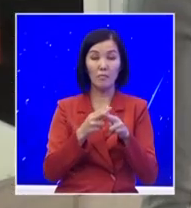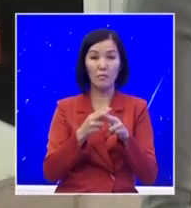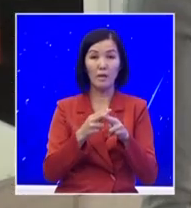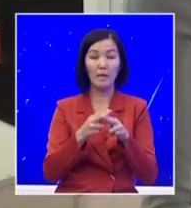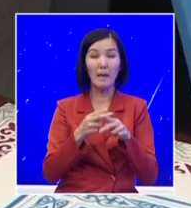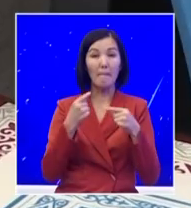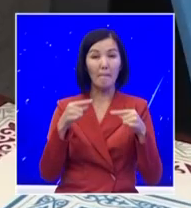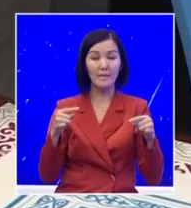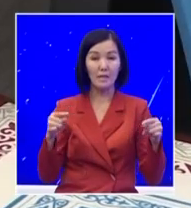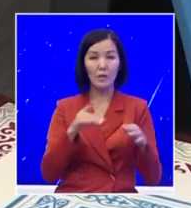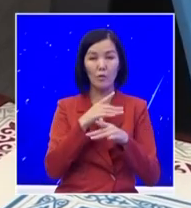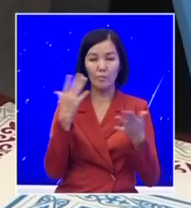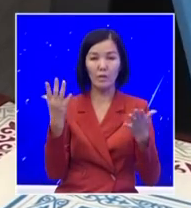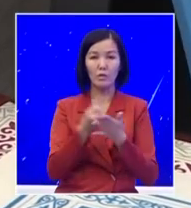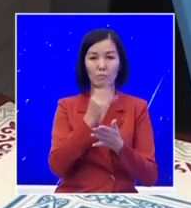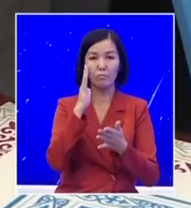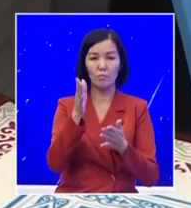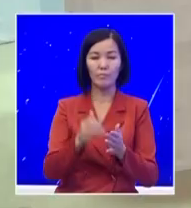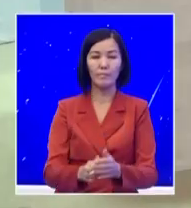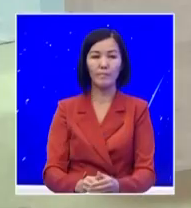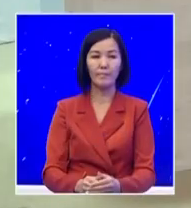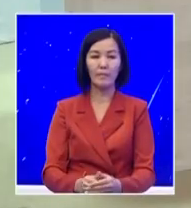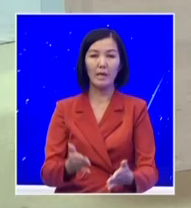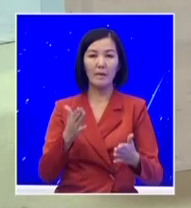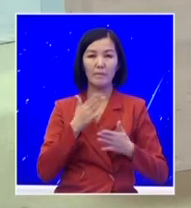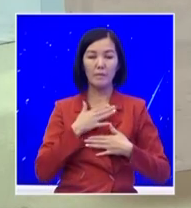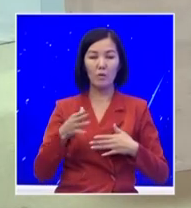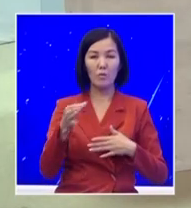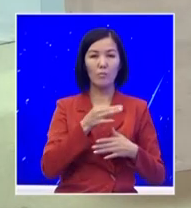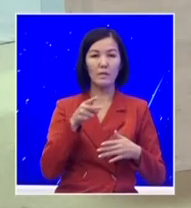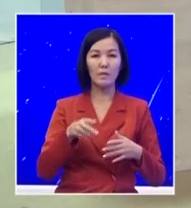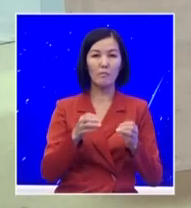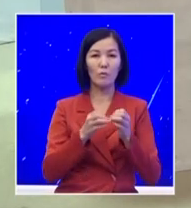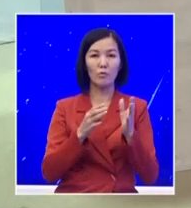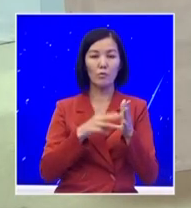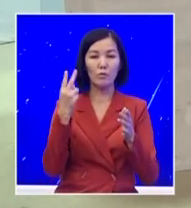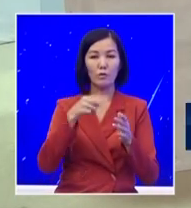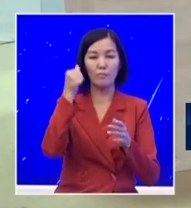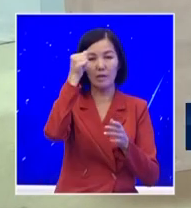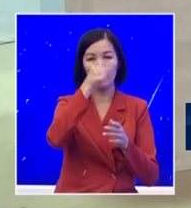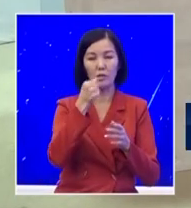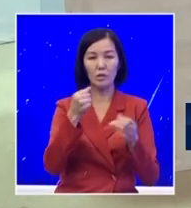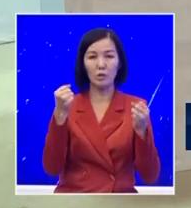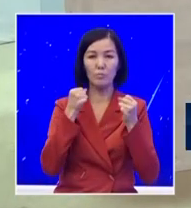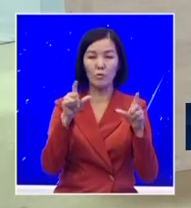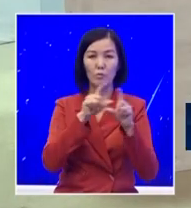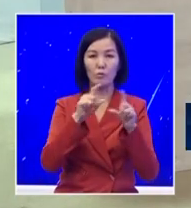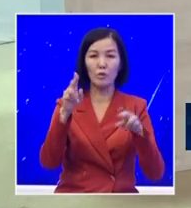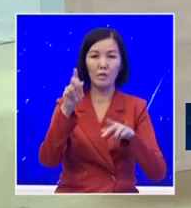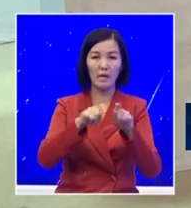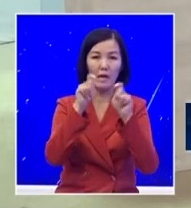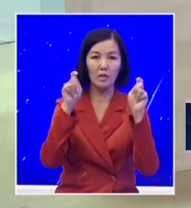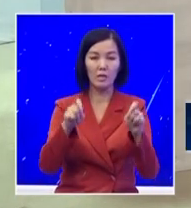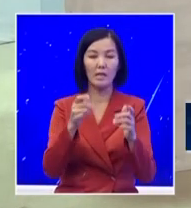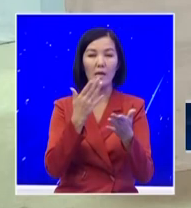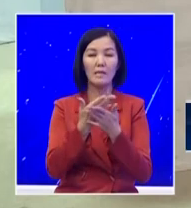тіптен еселенер еді, дейді мамандар. Біздің облысымызда 2019-2020 жылдары үлкен спорт кешендер бой көтерді.